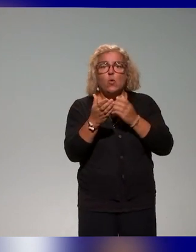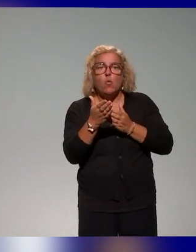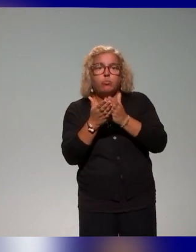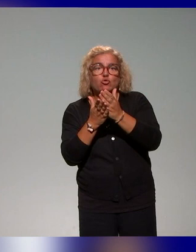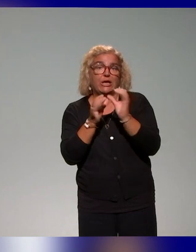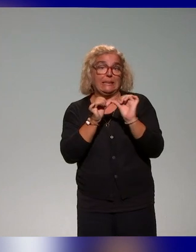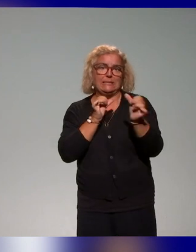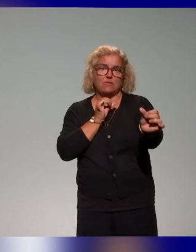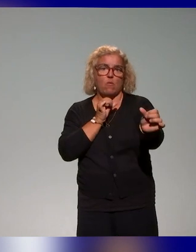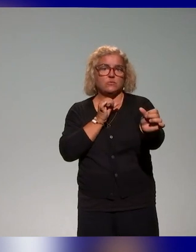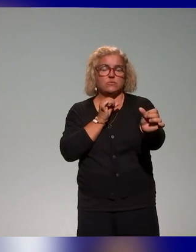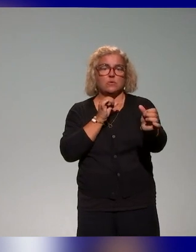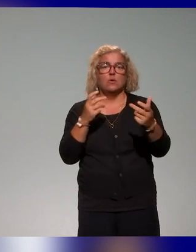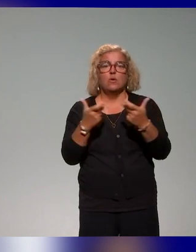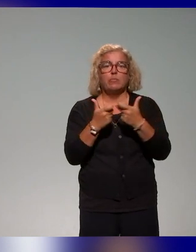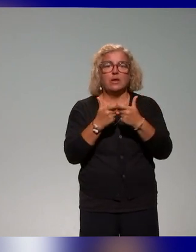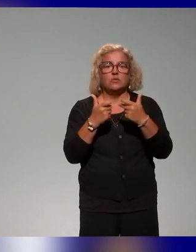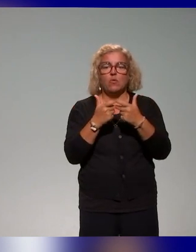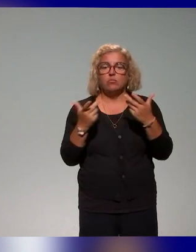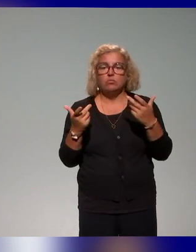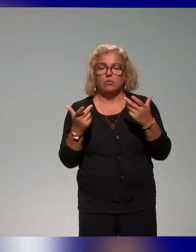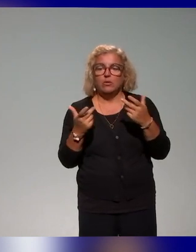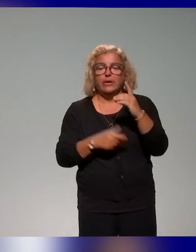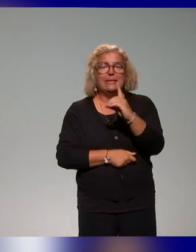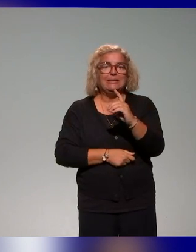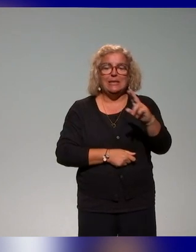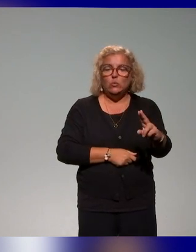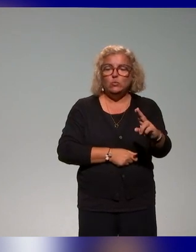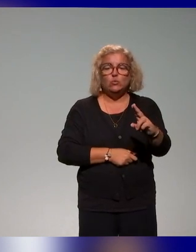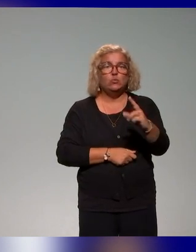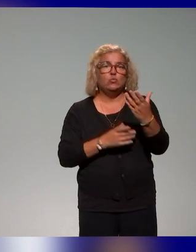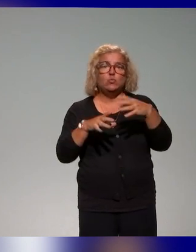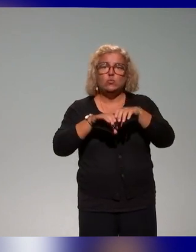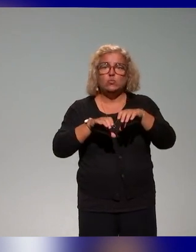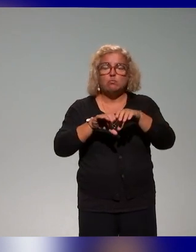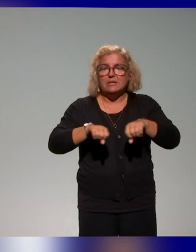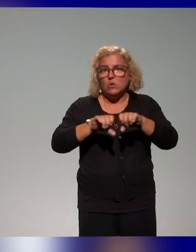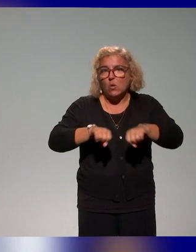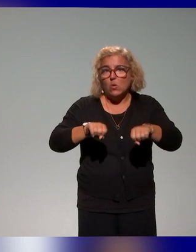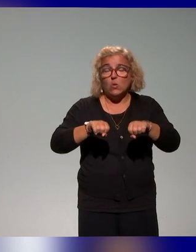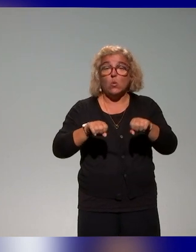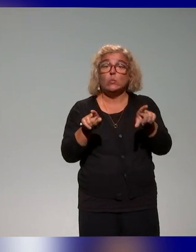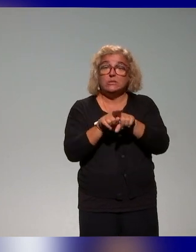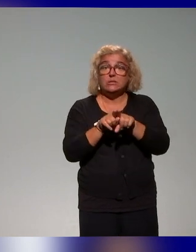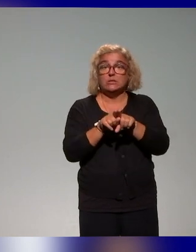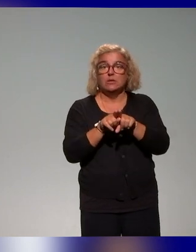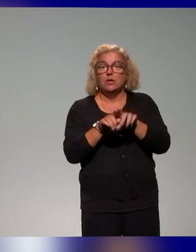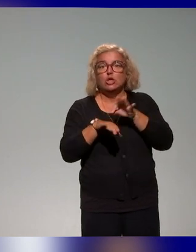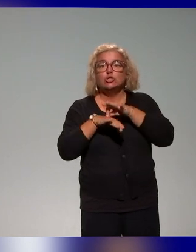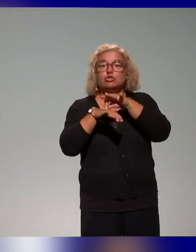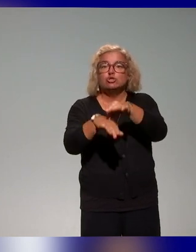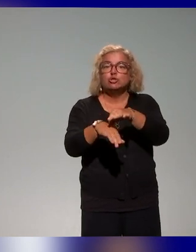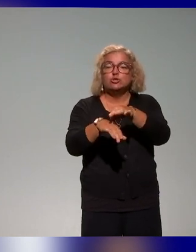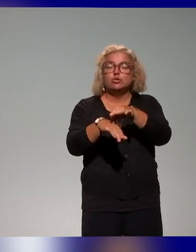totalement distanciels, tels que les MOOC, les DU et les masters qui arrivent. Et j'accompagne essentiellement là, actuellement,